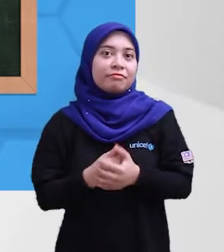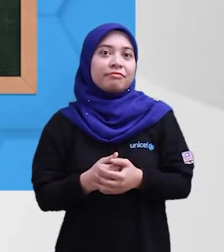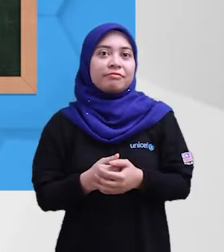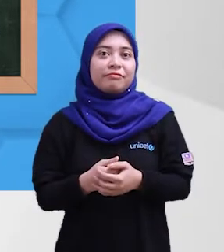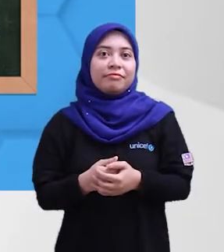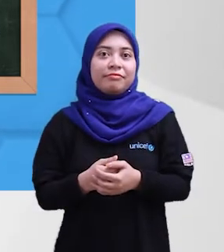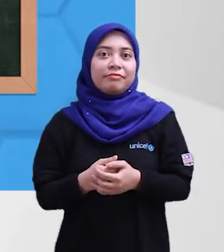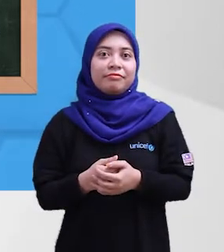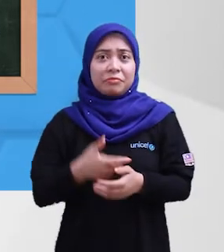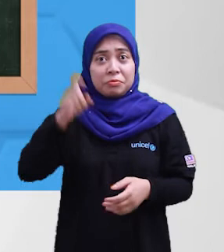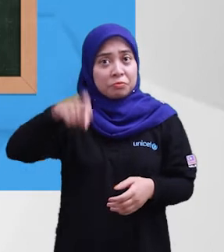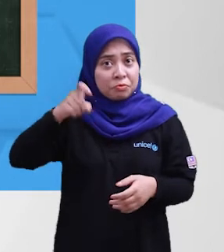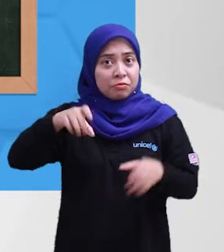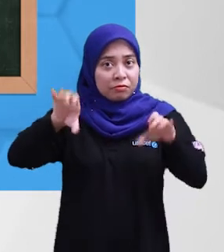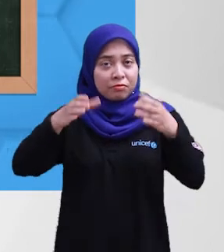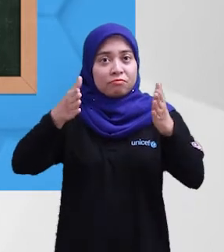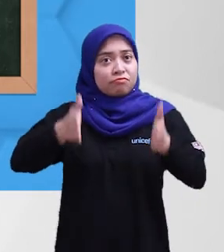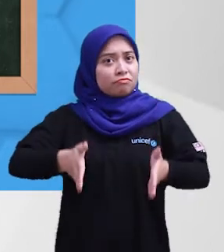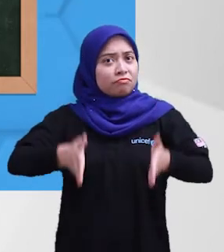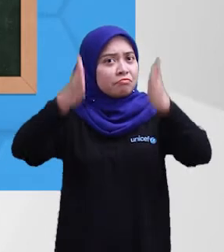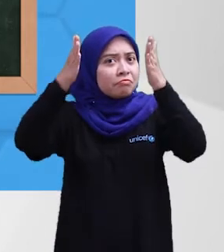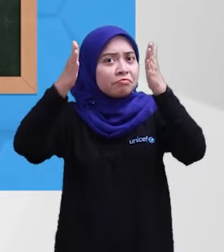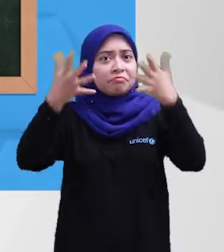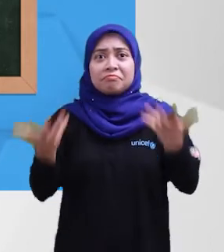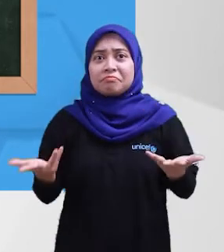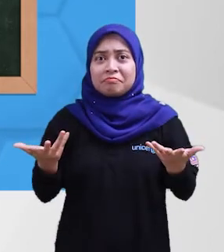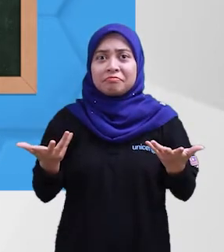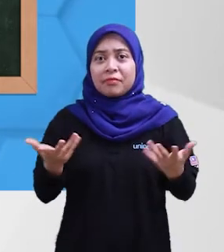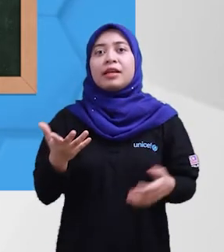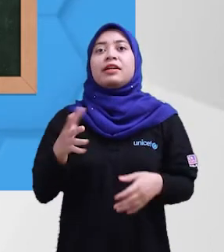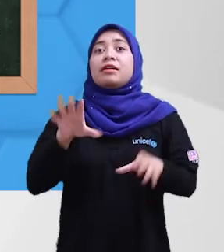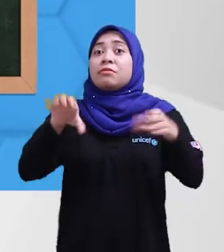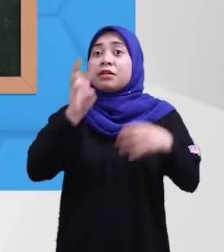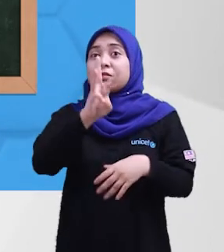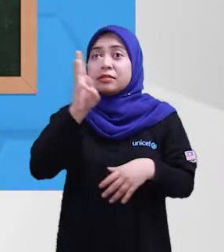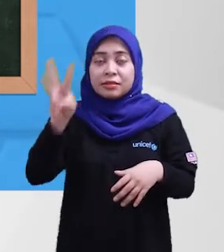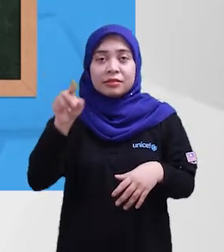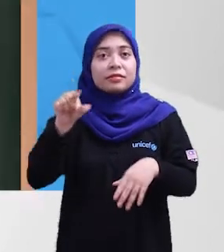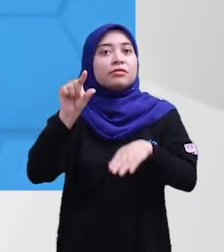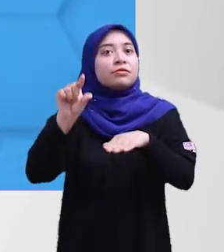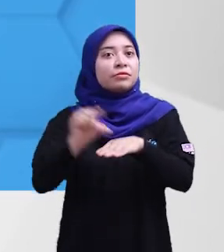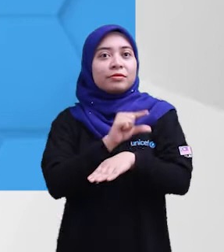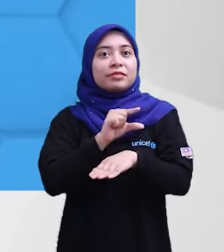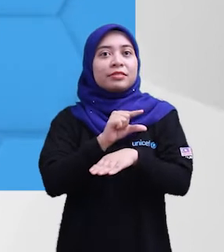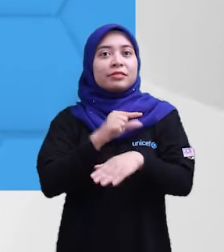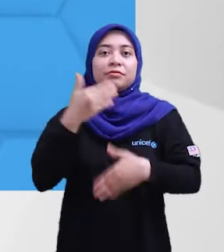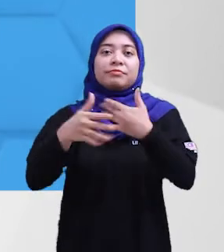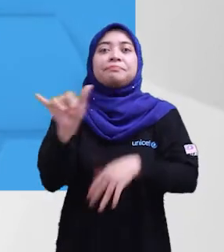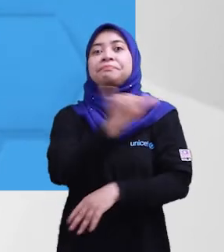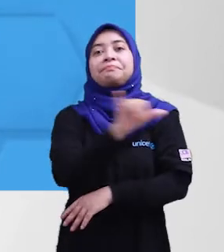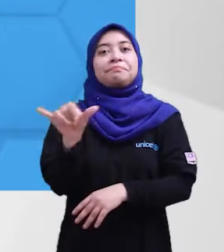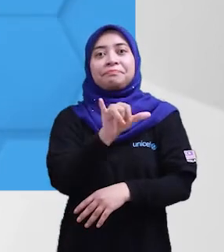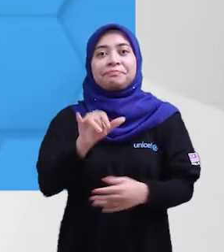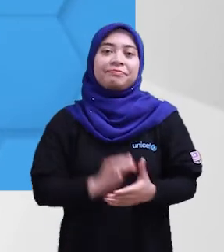rupa bangunan ini? Dan yang ketiga, apakah yang diperlukan untuk membina bangunan ini? Membina laman web